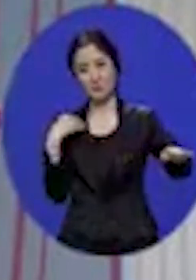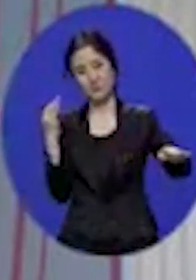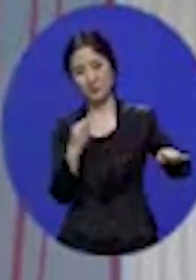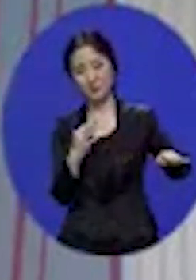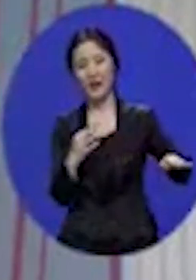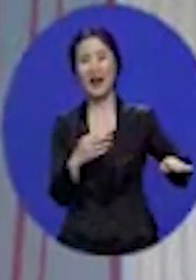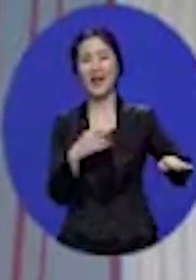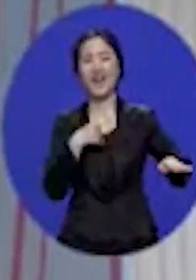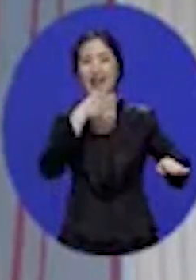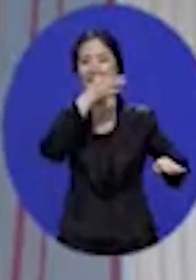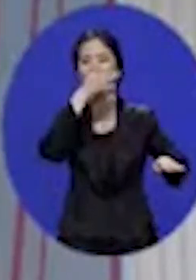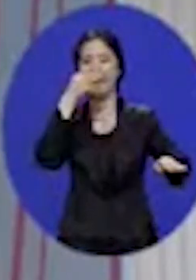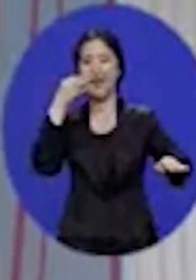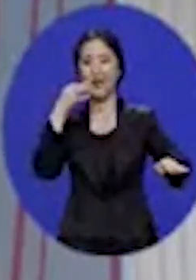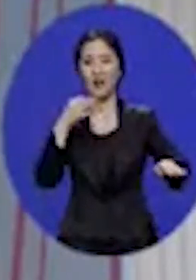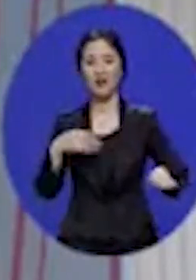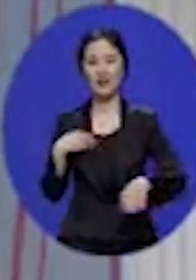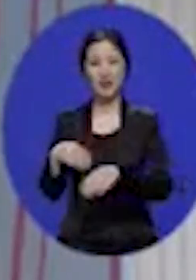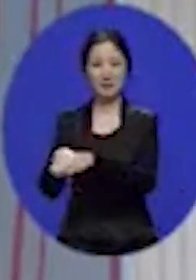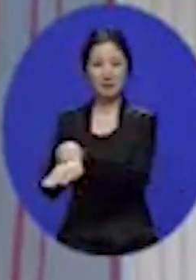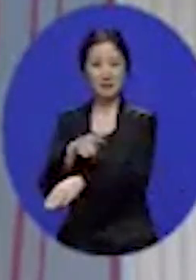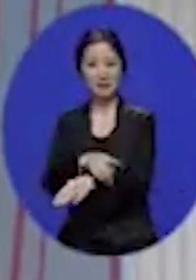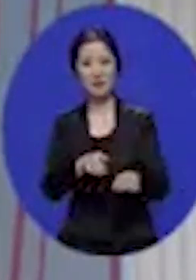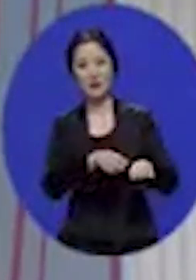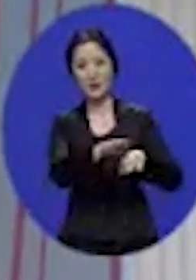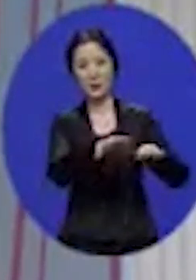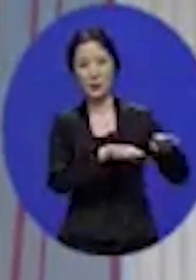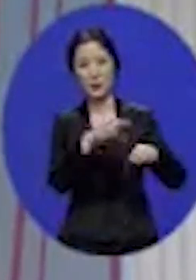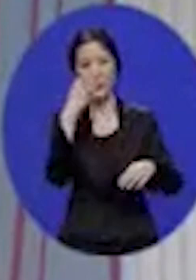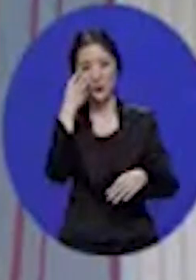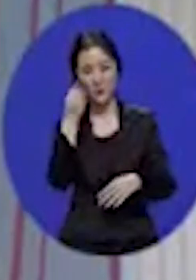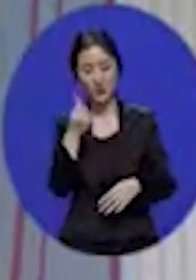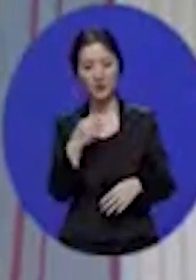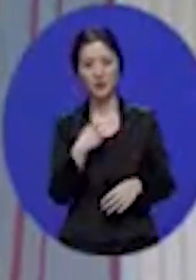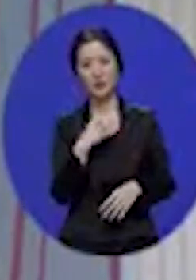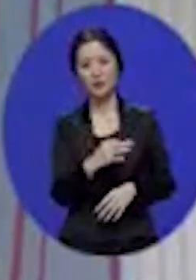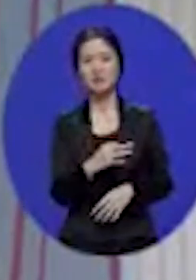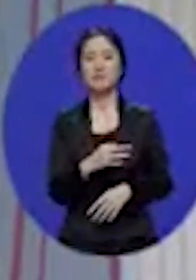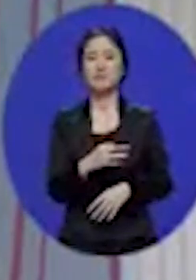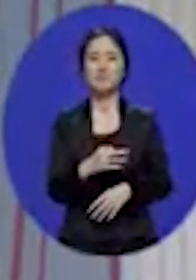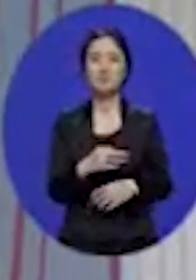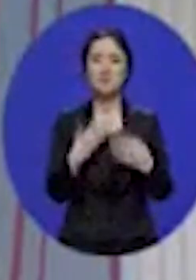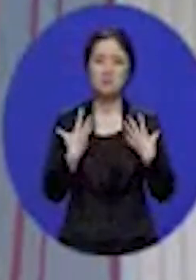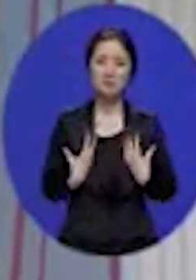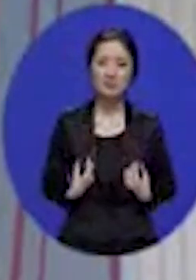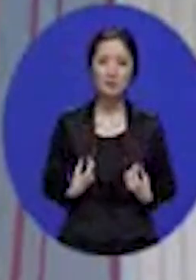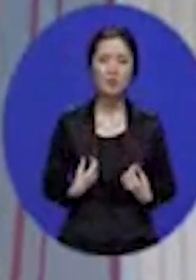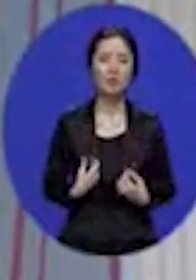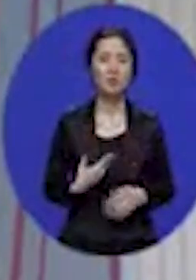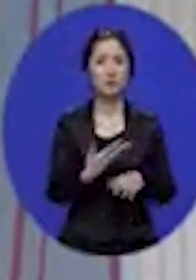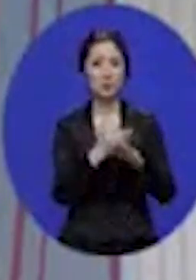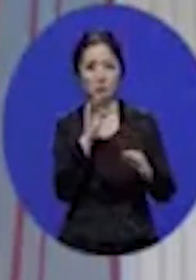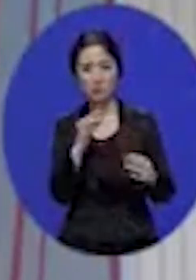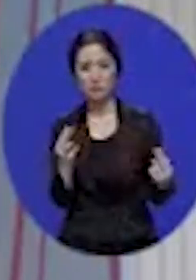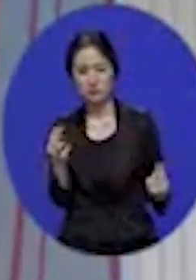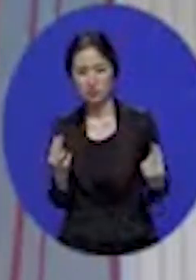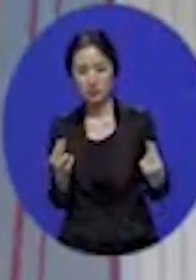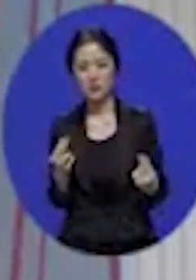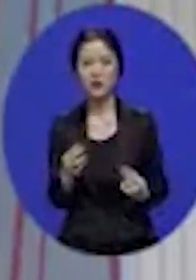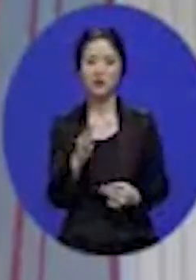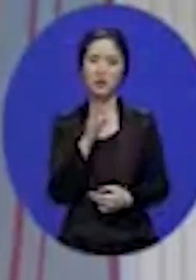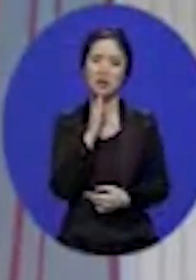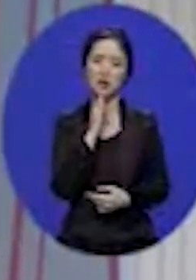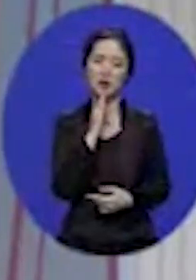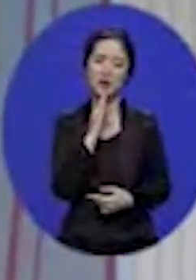뻥 뚫려서 내가 갑자기 불행해지는 거야. 그러니까 내 선택이 나에 의해서가 아니라 남에 의해서 이게 막 좌지우지 되는 것들을 제가 너무